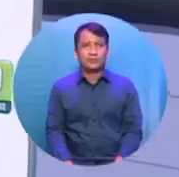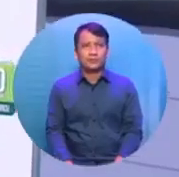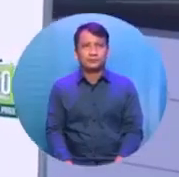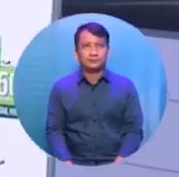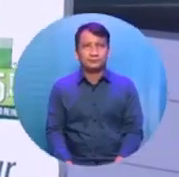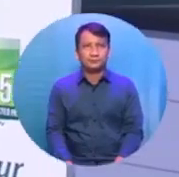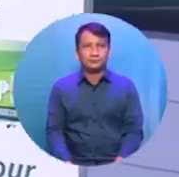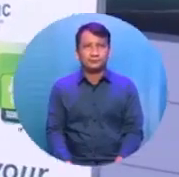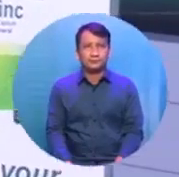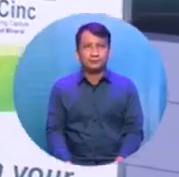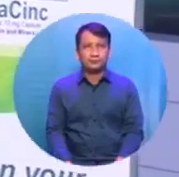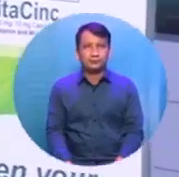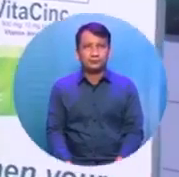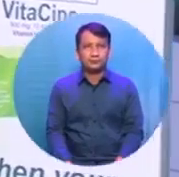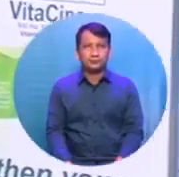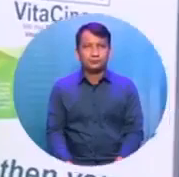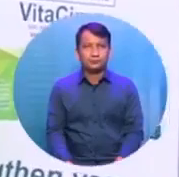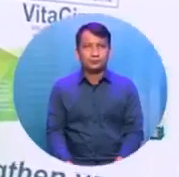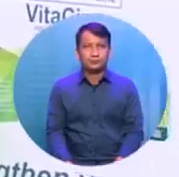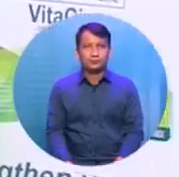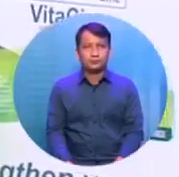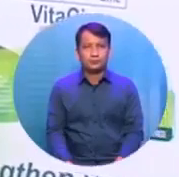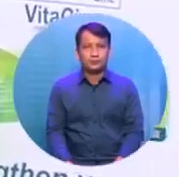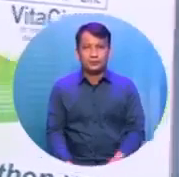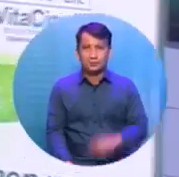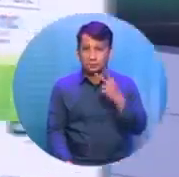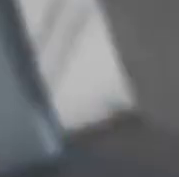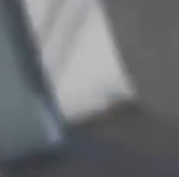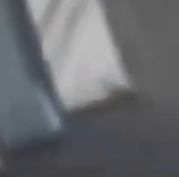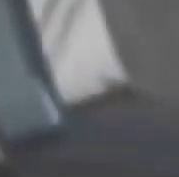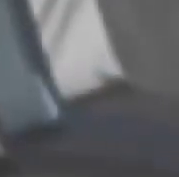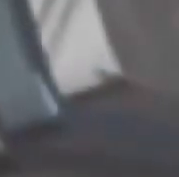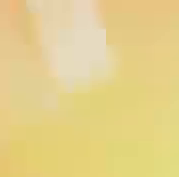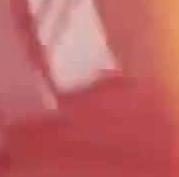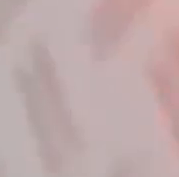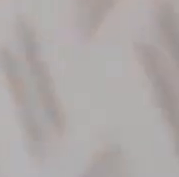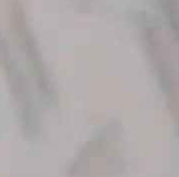Salamat, Chang Marx. Ngayon, punta na tayo sa ating pangalawang kaso.